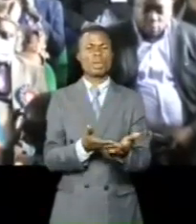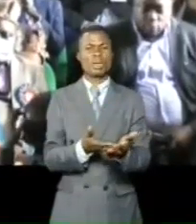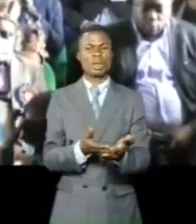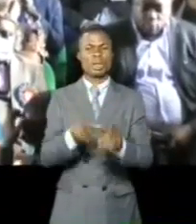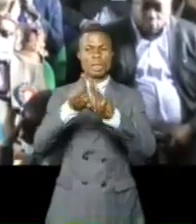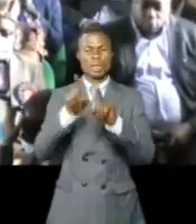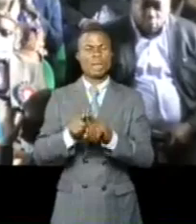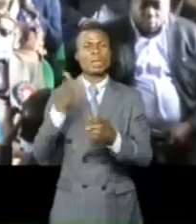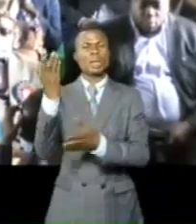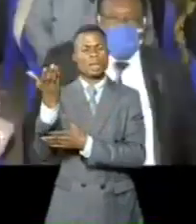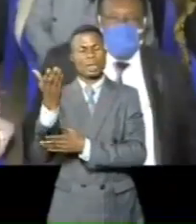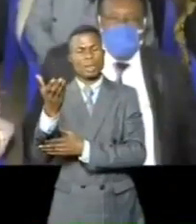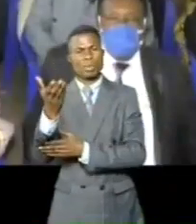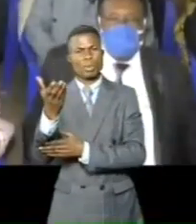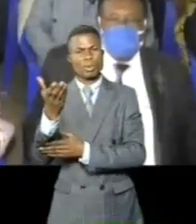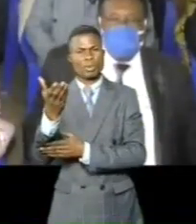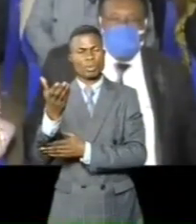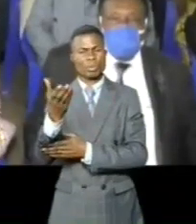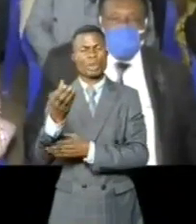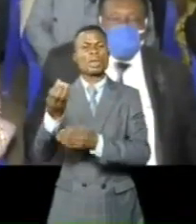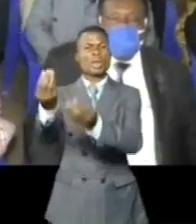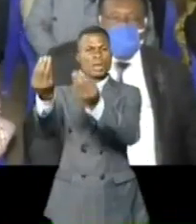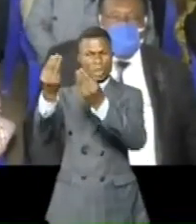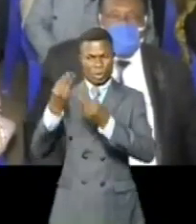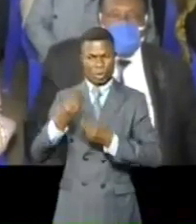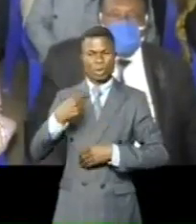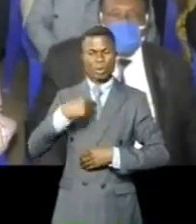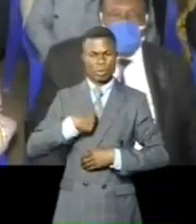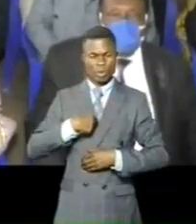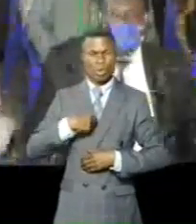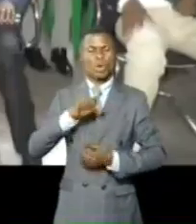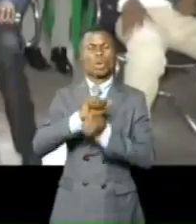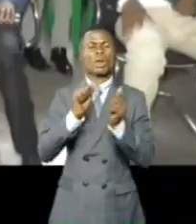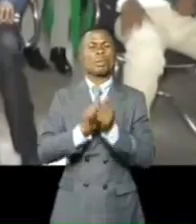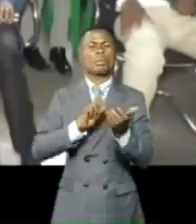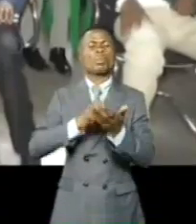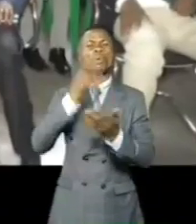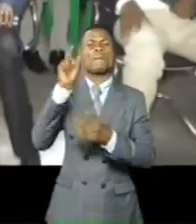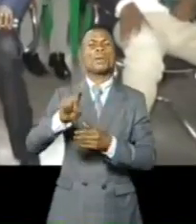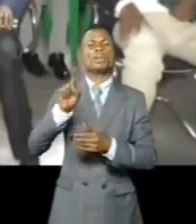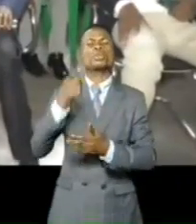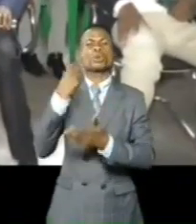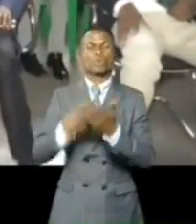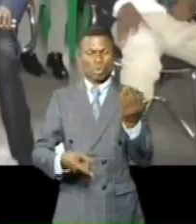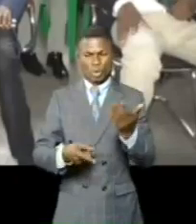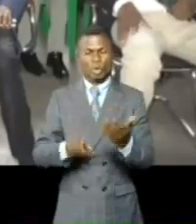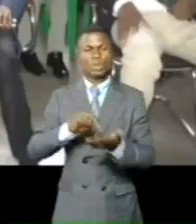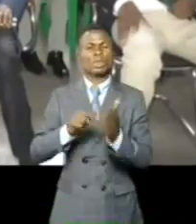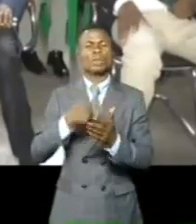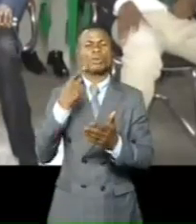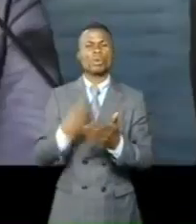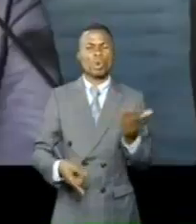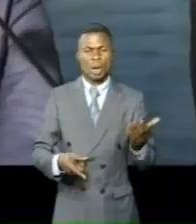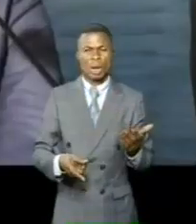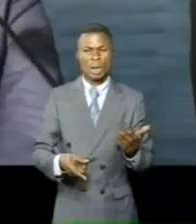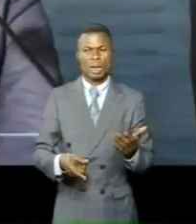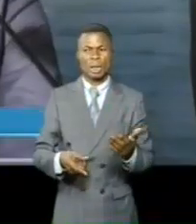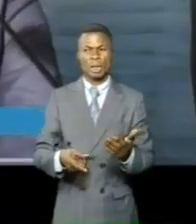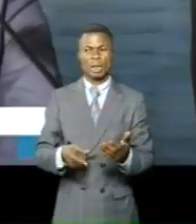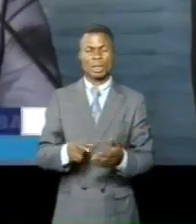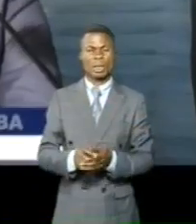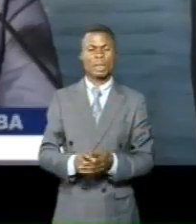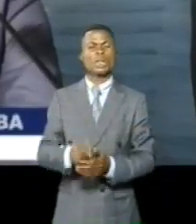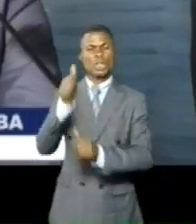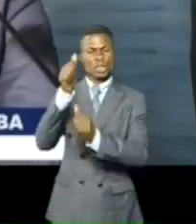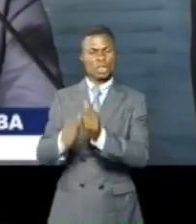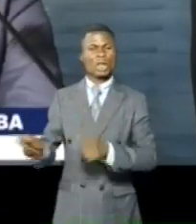leur demander de m'envoyer leur état des lieux, c'est-à-dire les entités